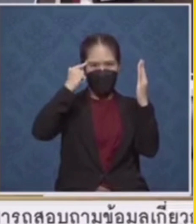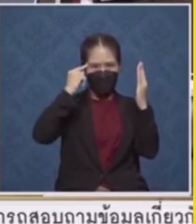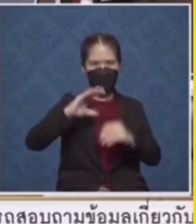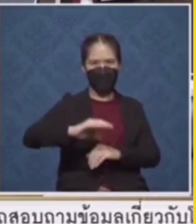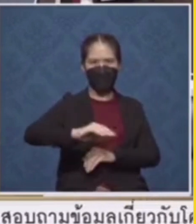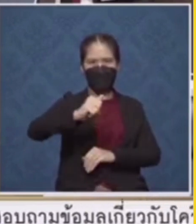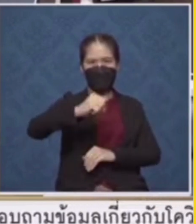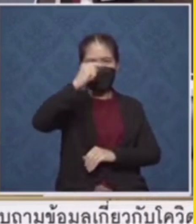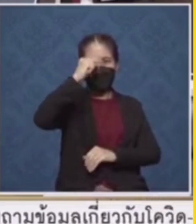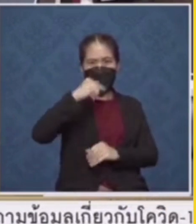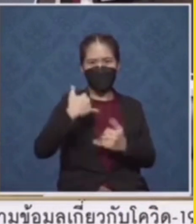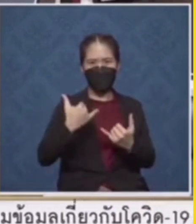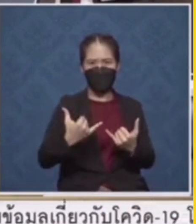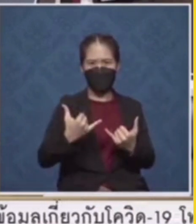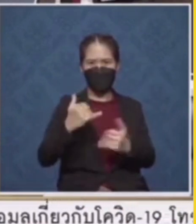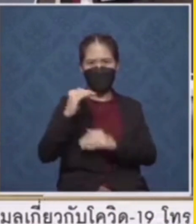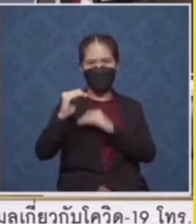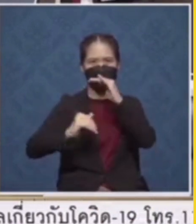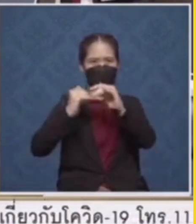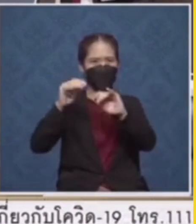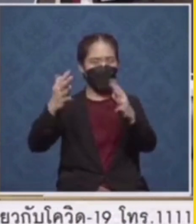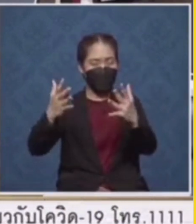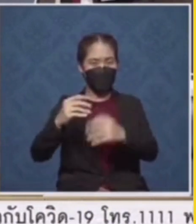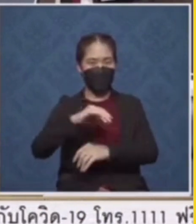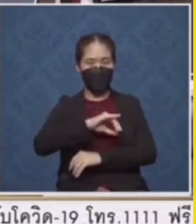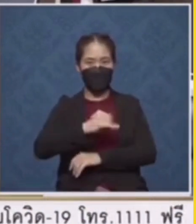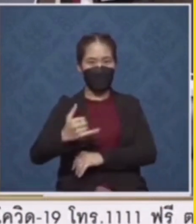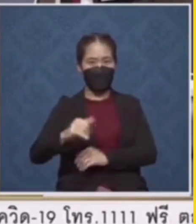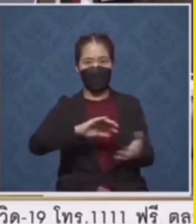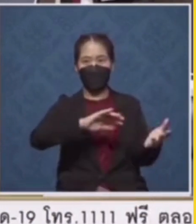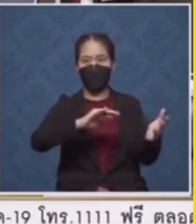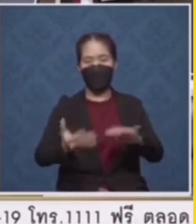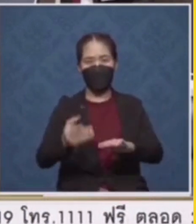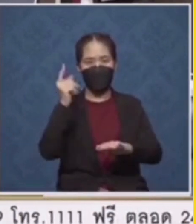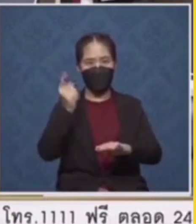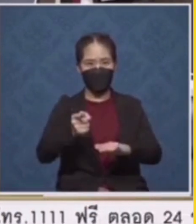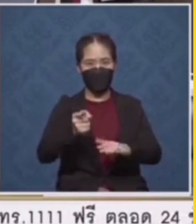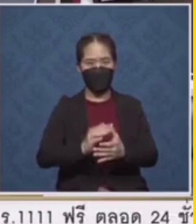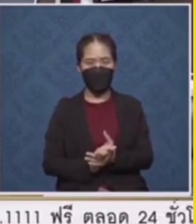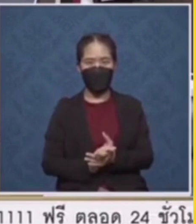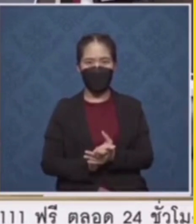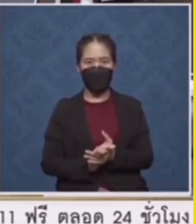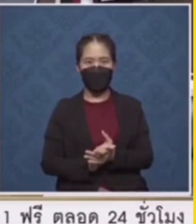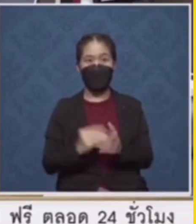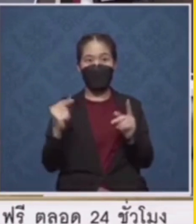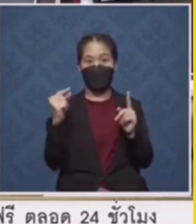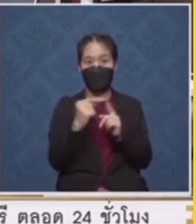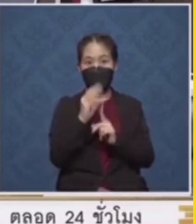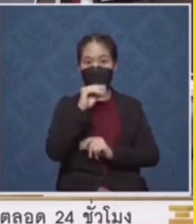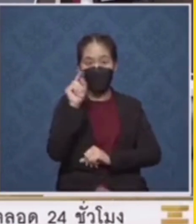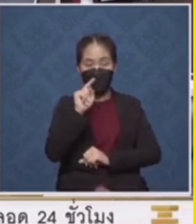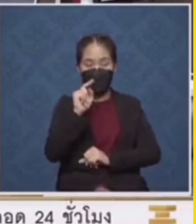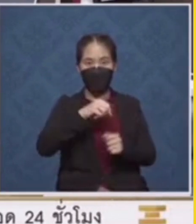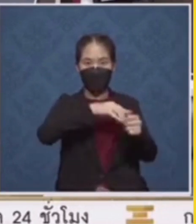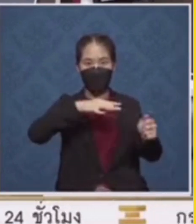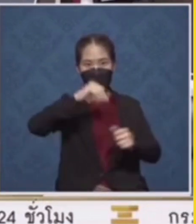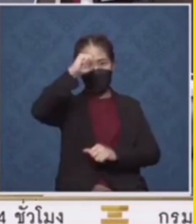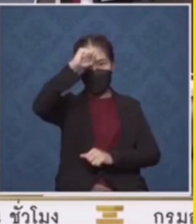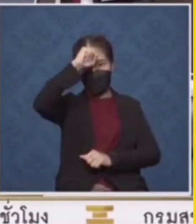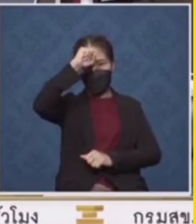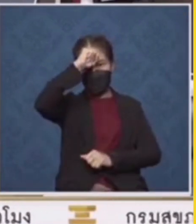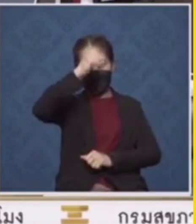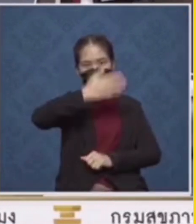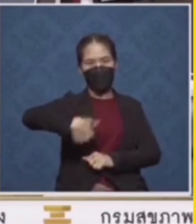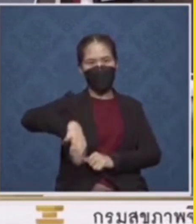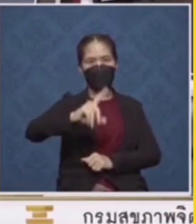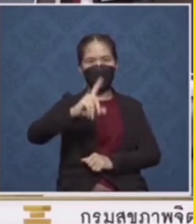อันได้มาซึ่ความหายันของประเทศชาตอย่แ้จรงและกับคำกลาวที่ว่าผู้นำง่าเราจะ